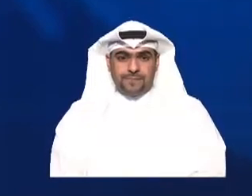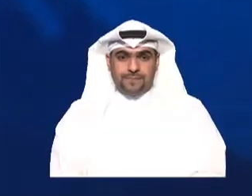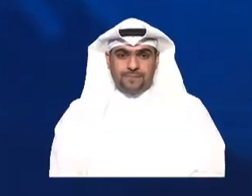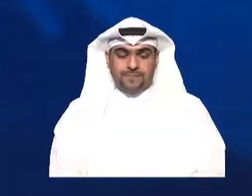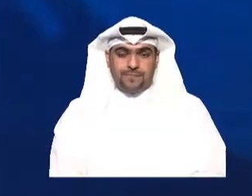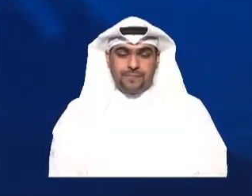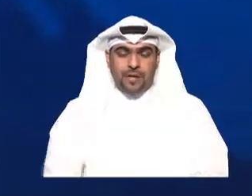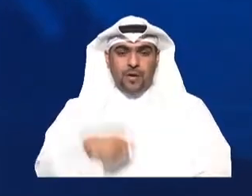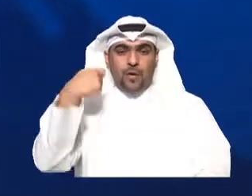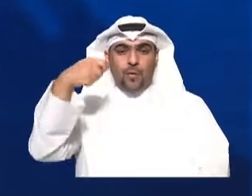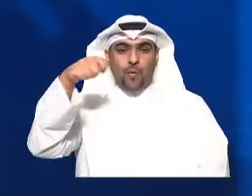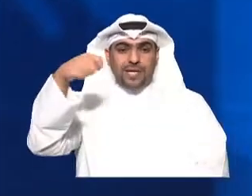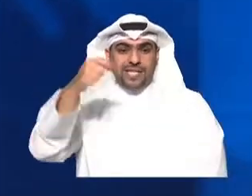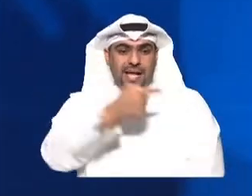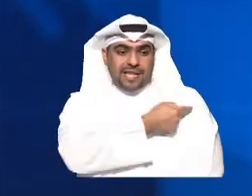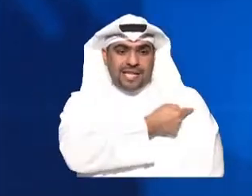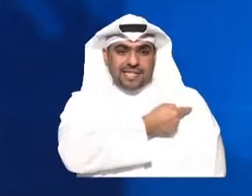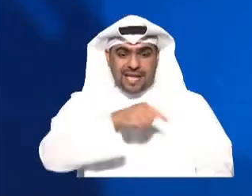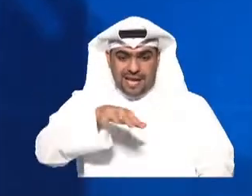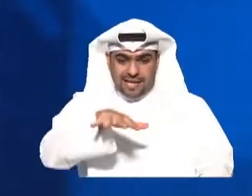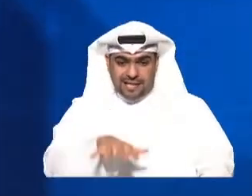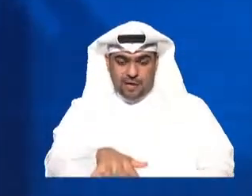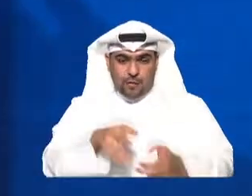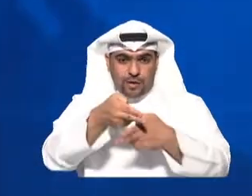أعلنت وزارة الصحة اليوم شفاء